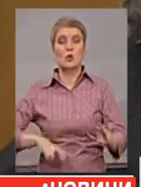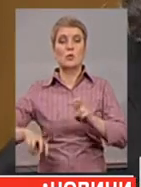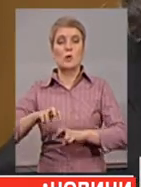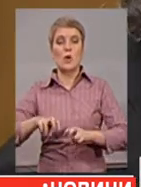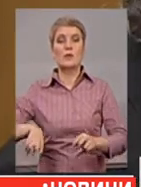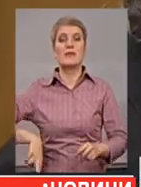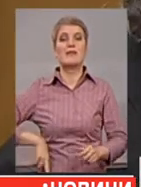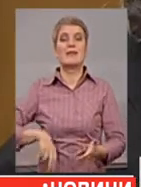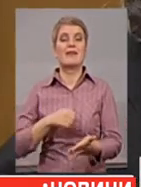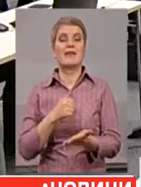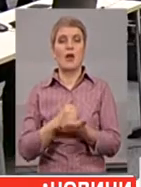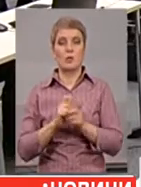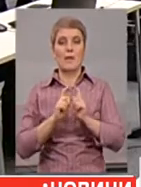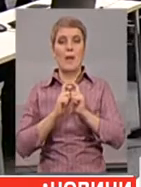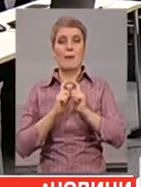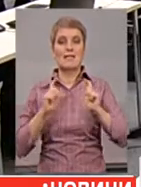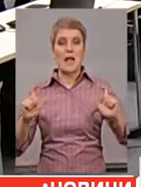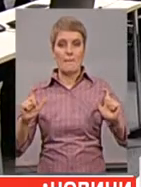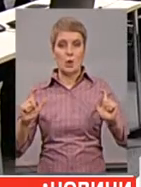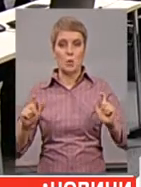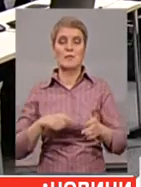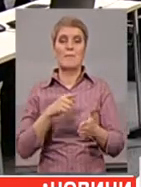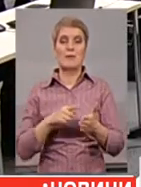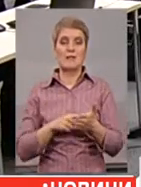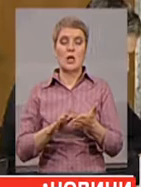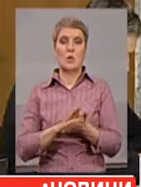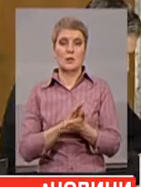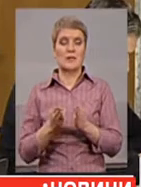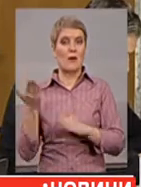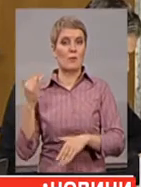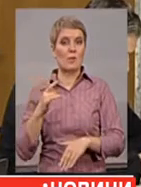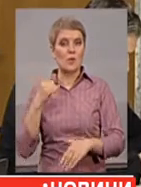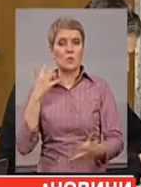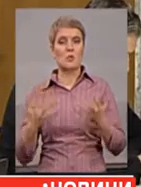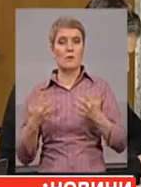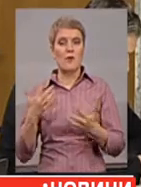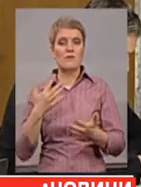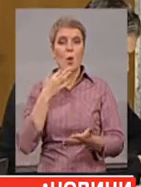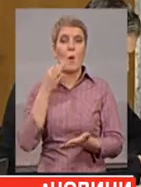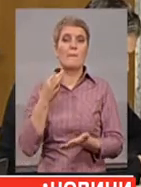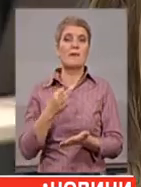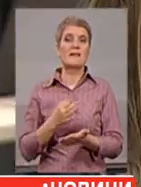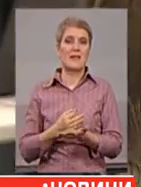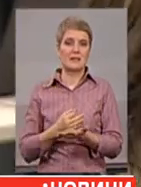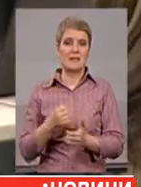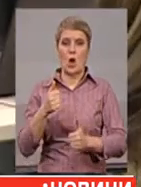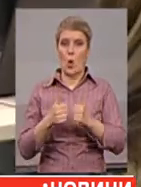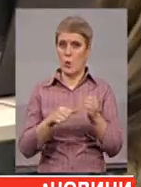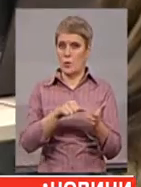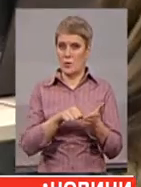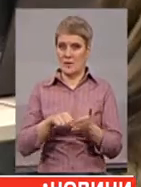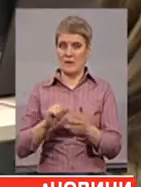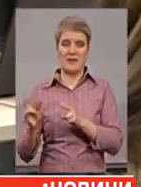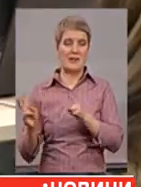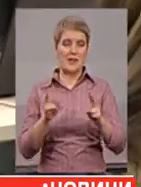директора департаменту з питань люстрації. Минулого разу питання були до компетенції конкурсантів, тож обрати когось комісія не змогла, пояснює директор